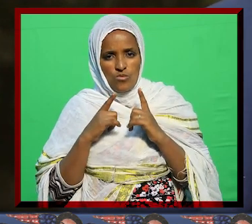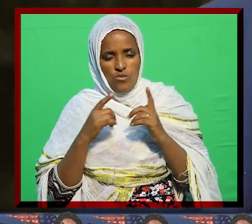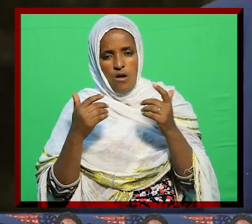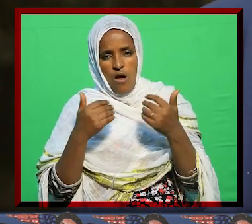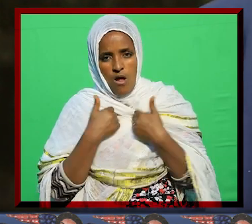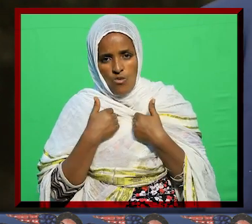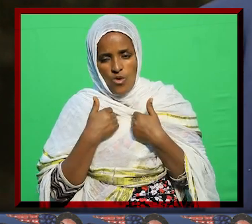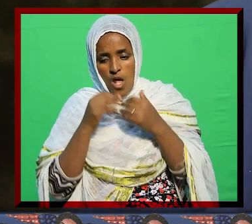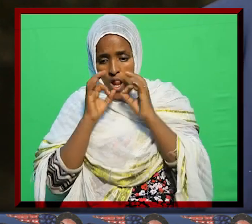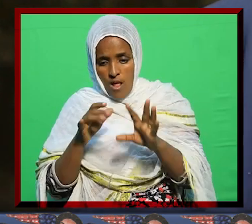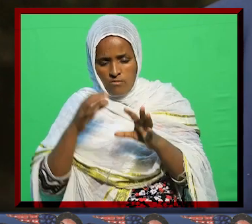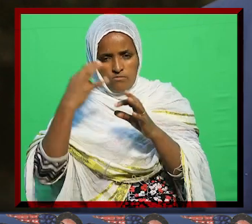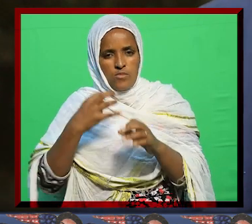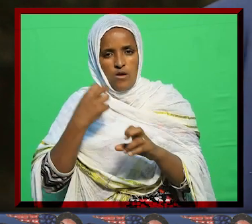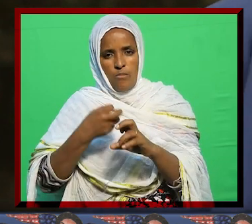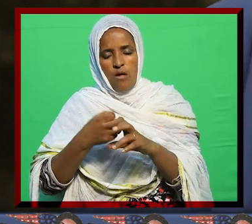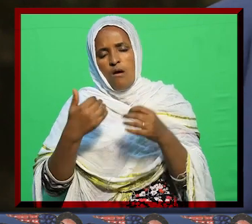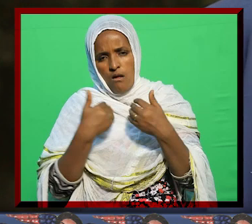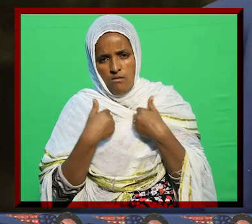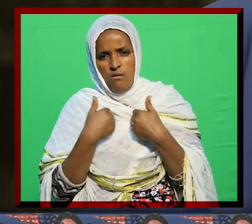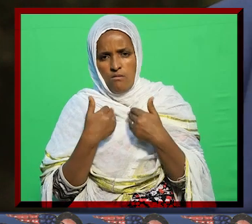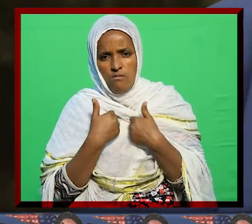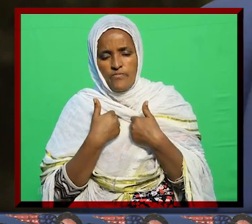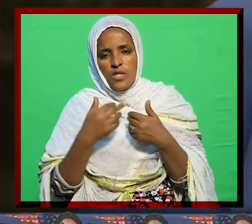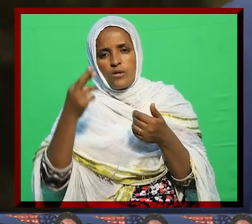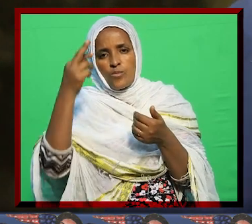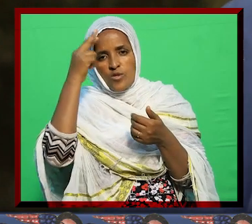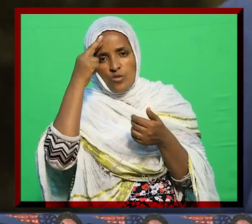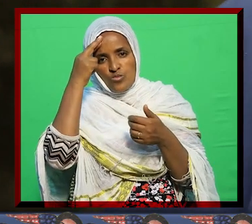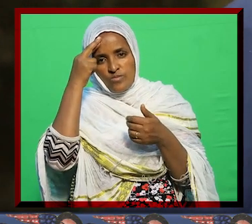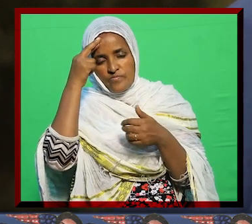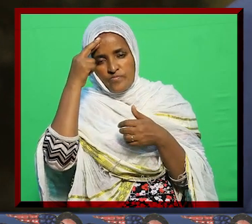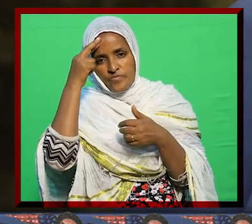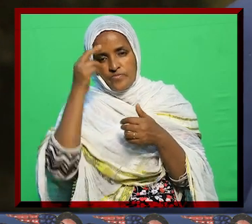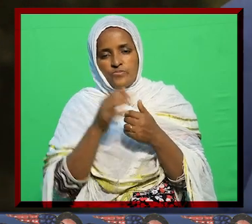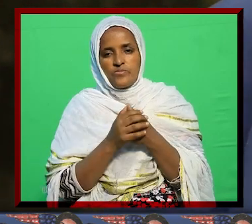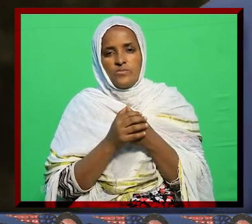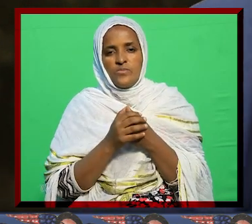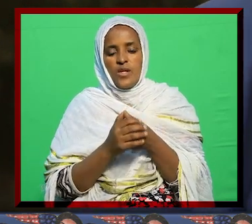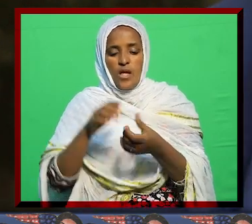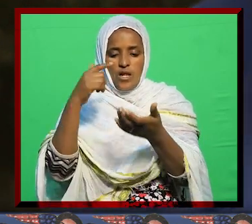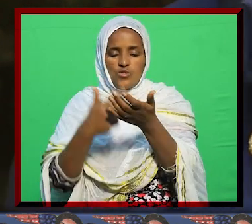ይኖራሉ የሉም ብዬ አልደመድም ይኖራሉ ምክንያቱም